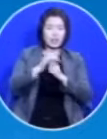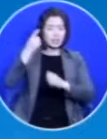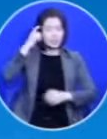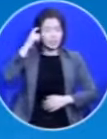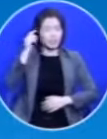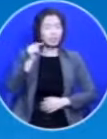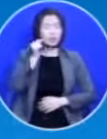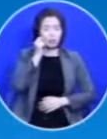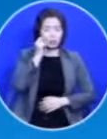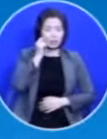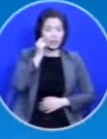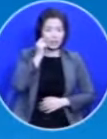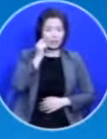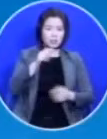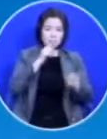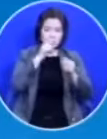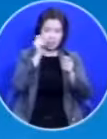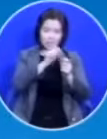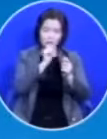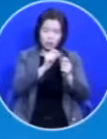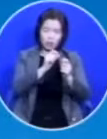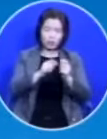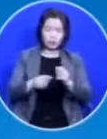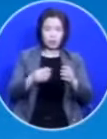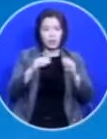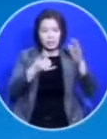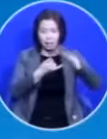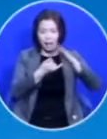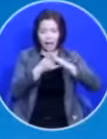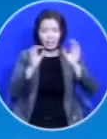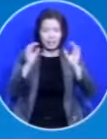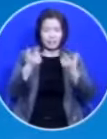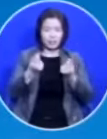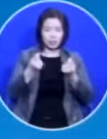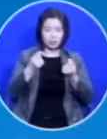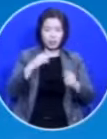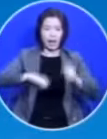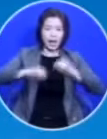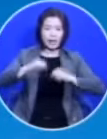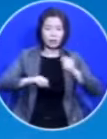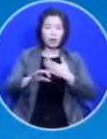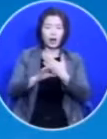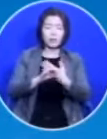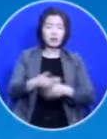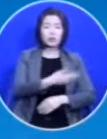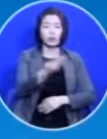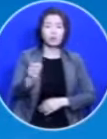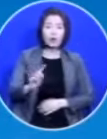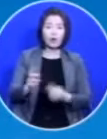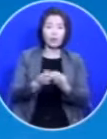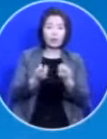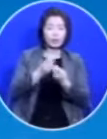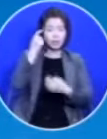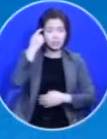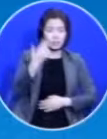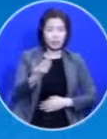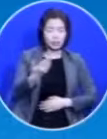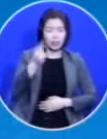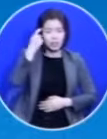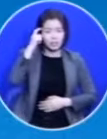상소리를 하고 어린애같이 행동을 한다면 여러분 어떻게 하실 거예요 제